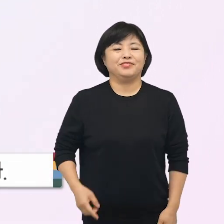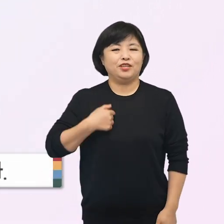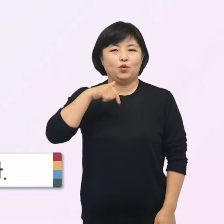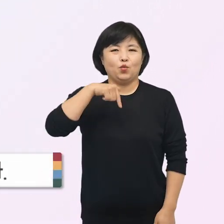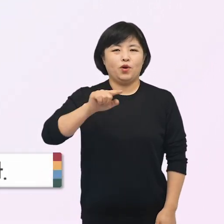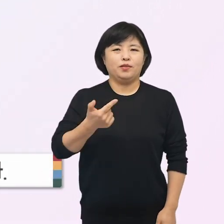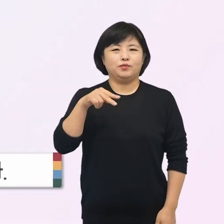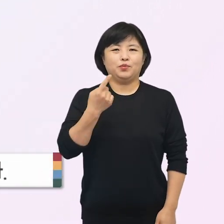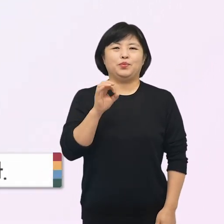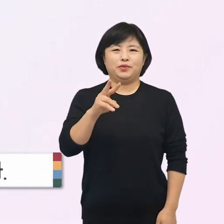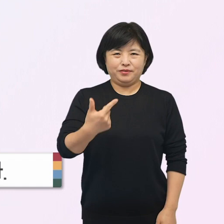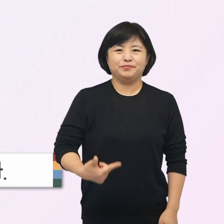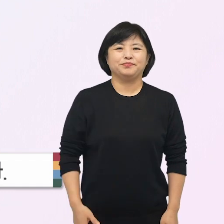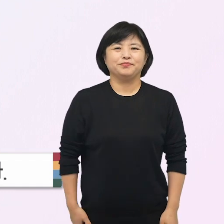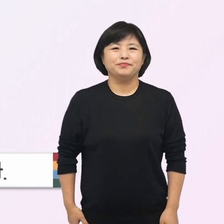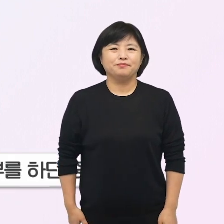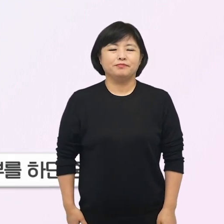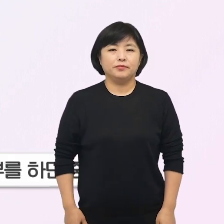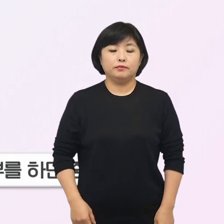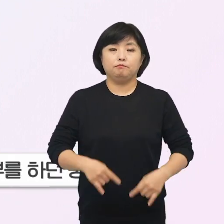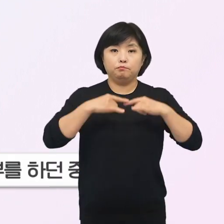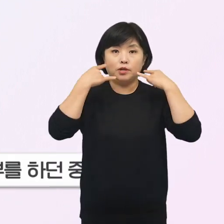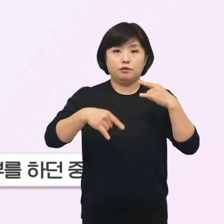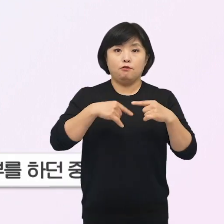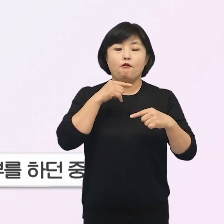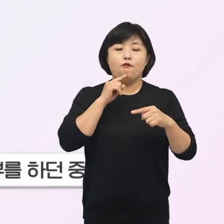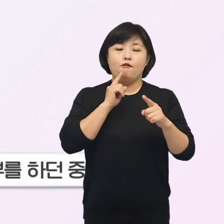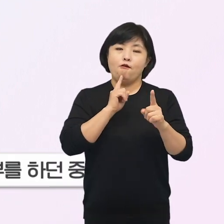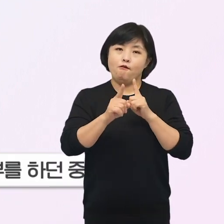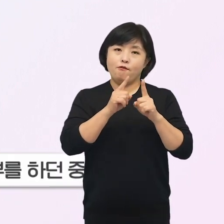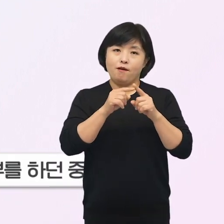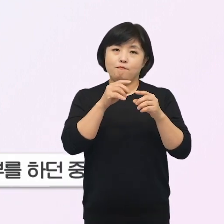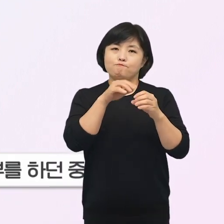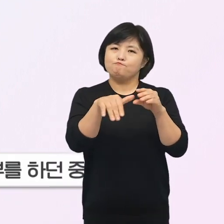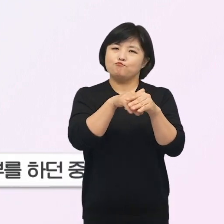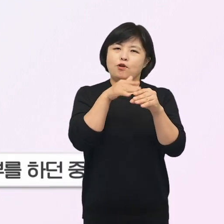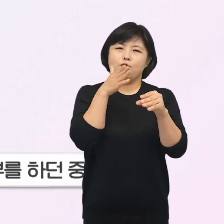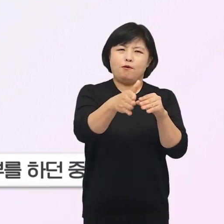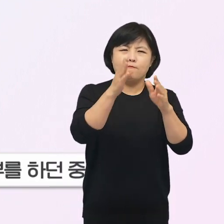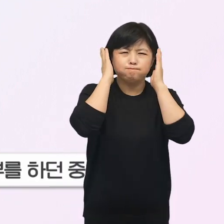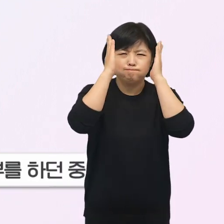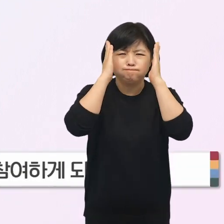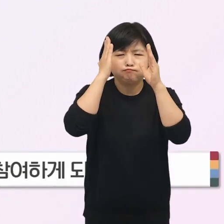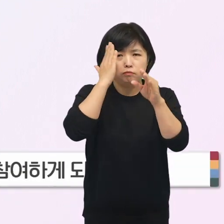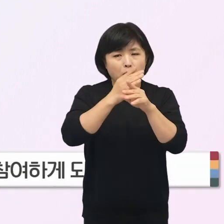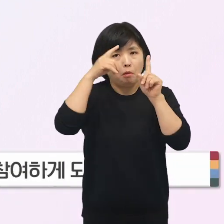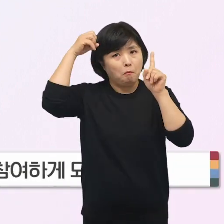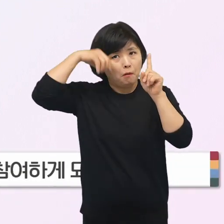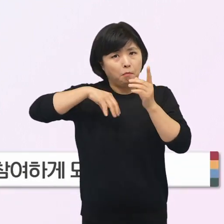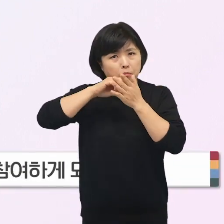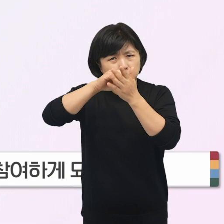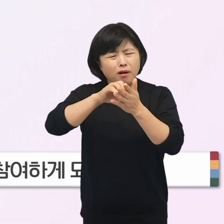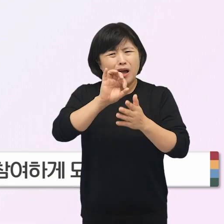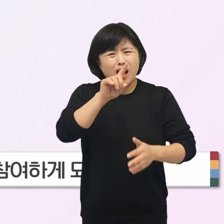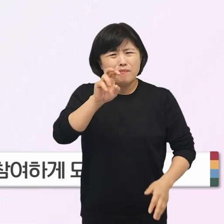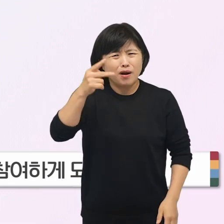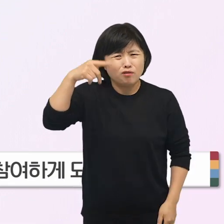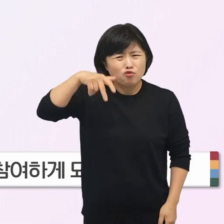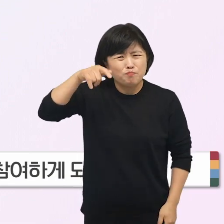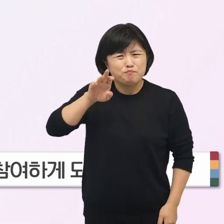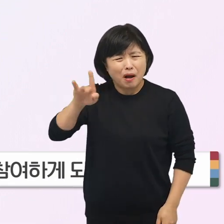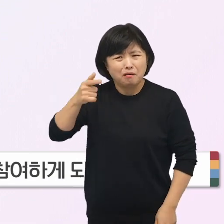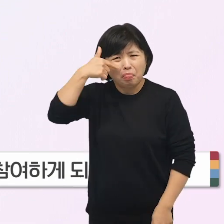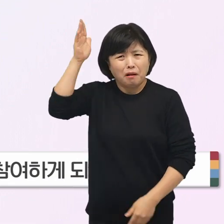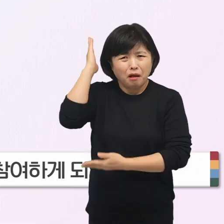안녕하세요. 저는 권소연입니다. 프랑스 언어문화학과에 들어와 공부를 하던 중 대학원에서